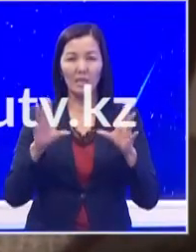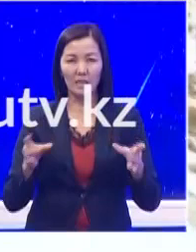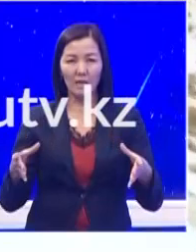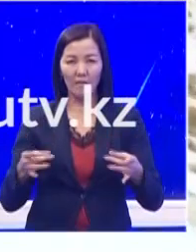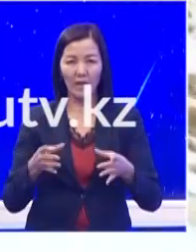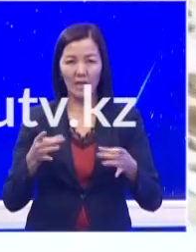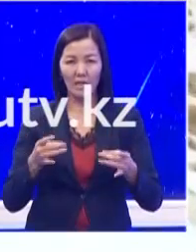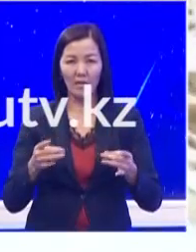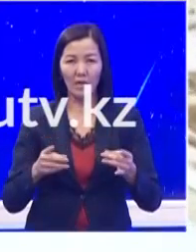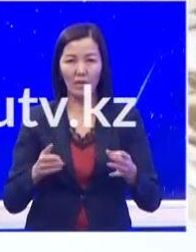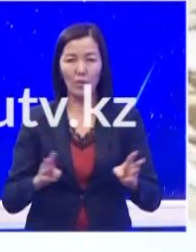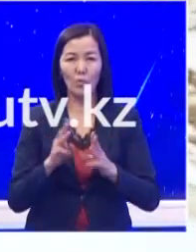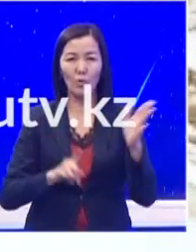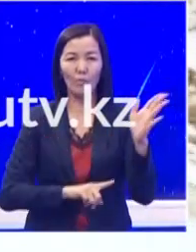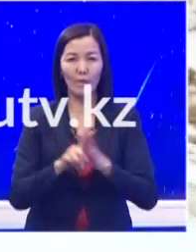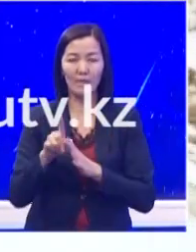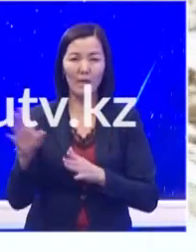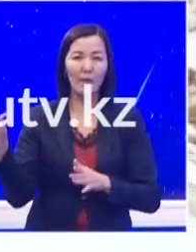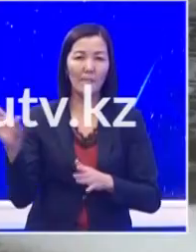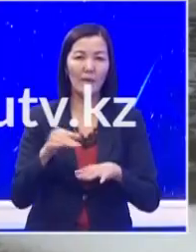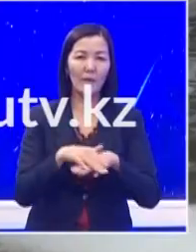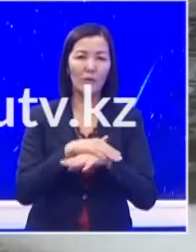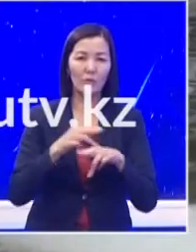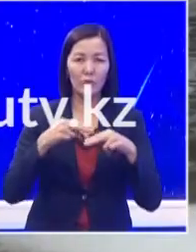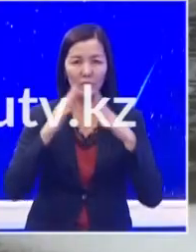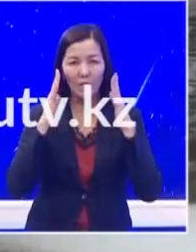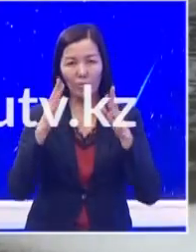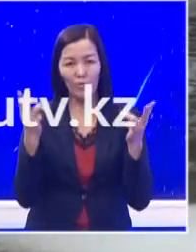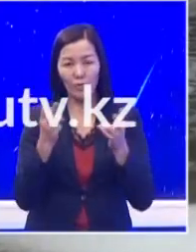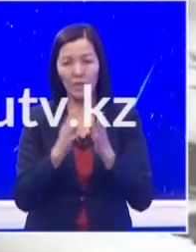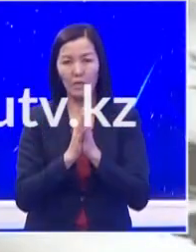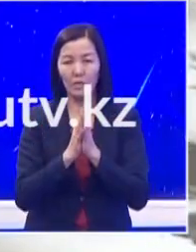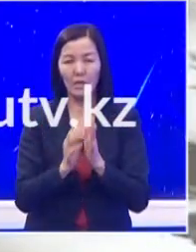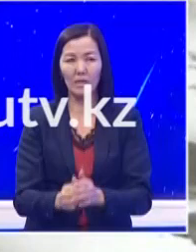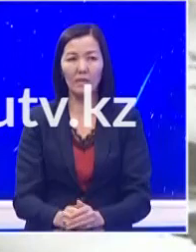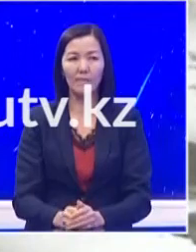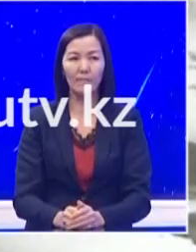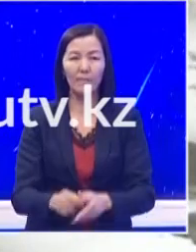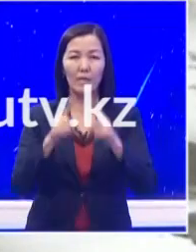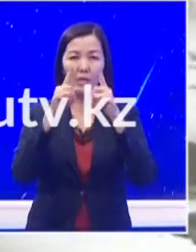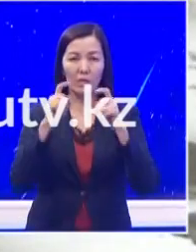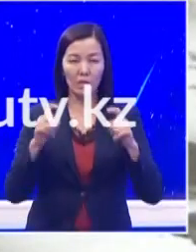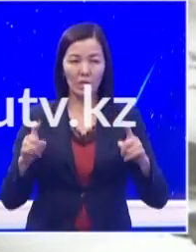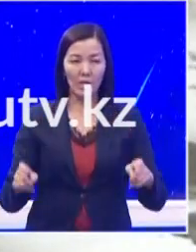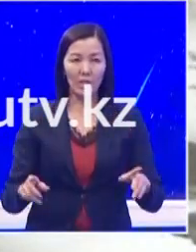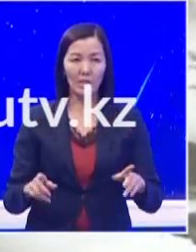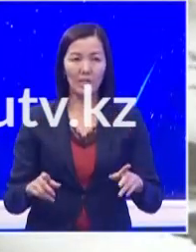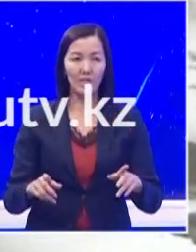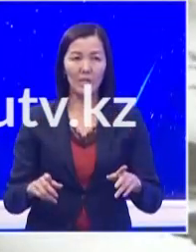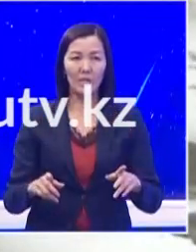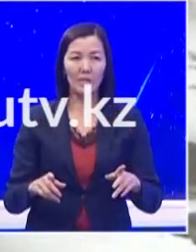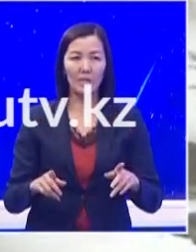ретте төтенше жағдай қызметкерлері барлық тұрғындарды сақтық шараларын сақтауға шақырады. Шыршаны бұтақтары